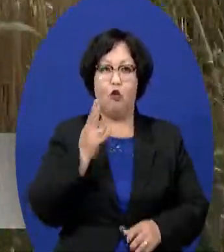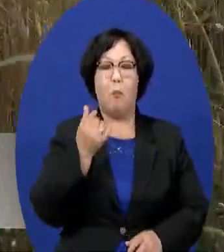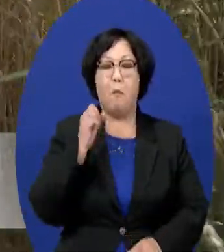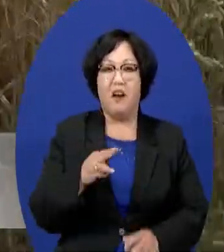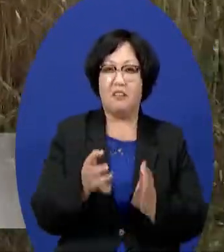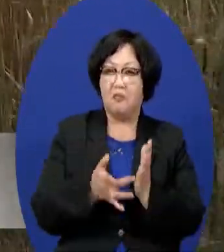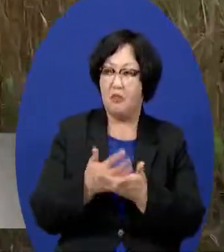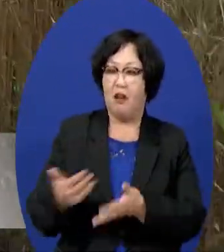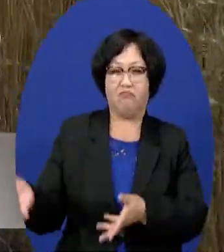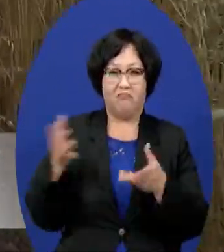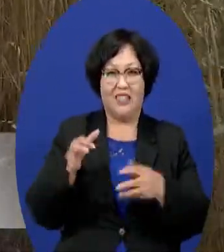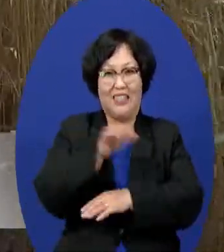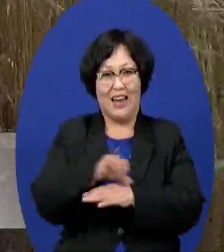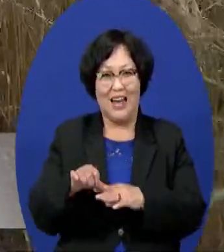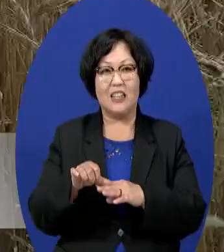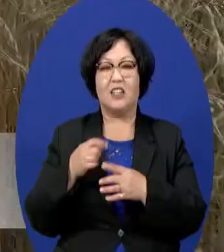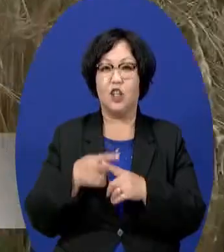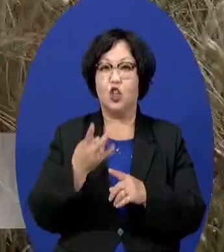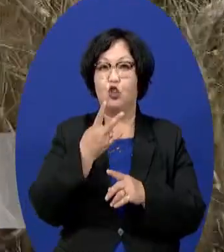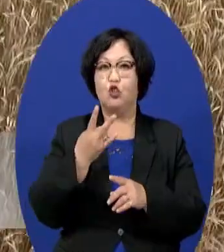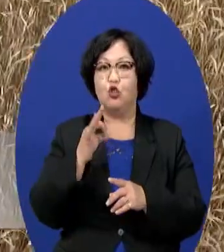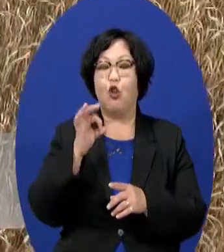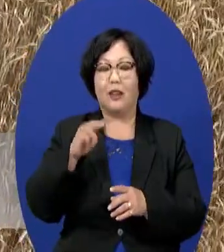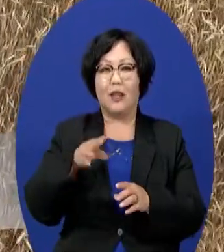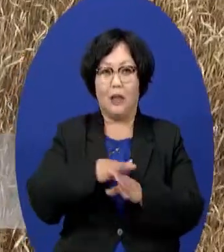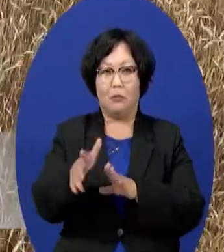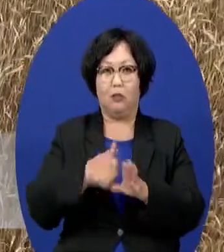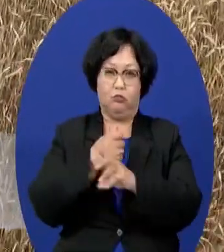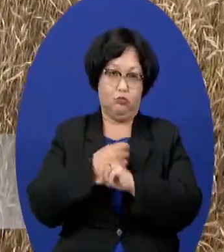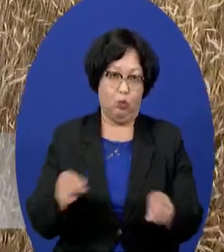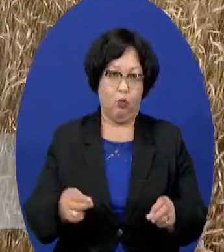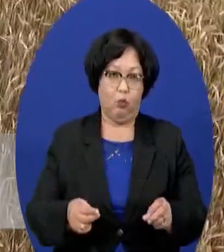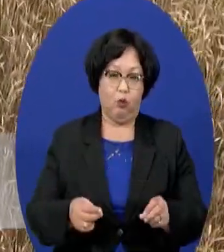хэрэгслийг гайл болон нэмэгдсэн өртгийн албан дотроос чөлөөлсөн. Мөн хөдөө аж ахуйн